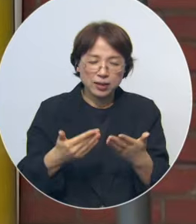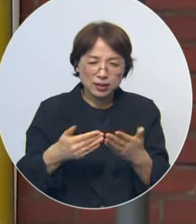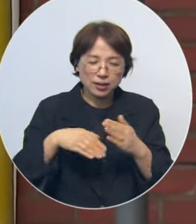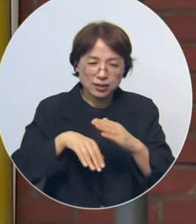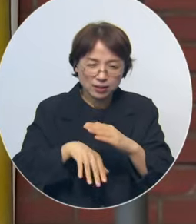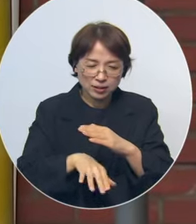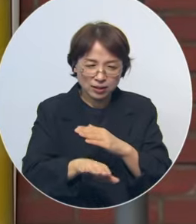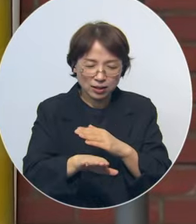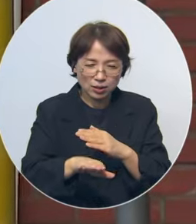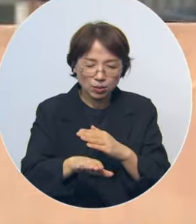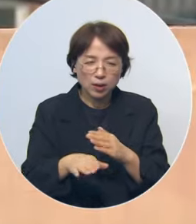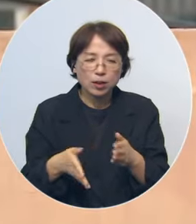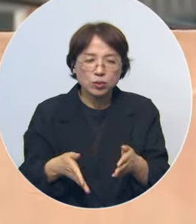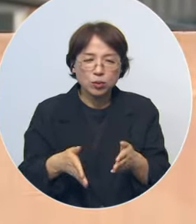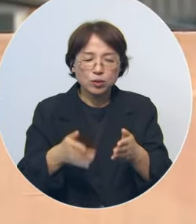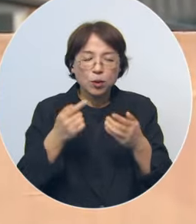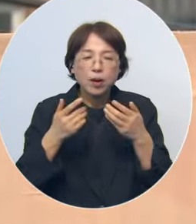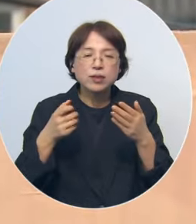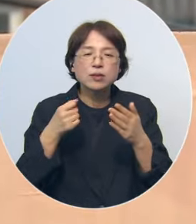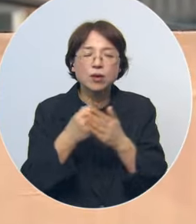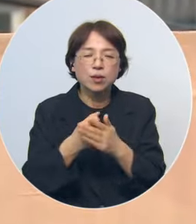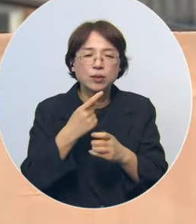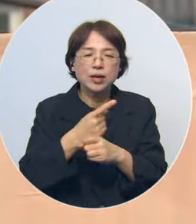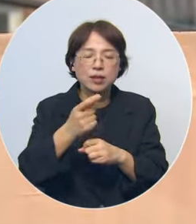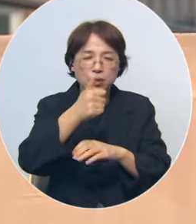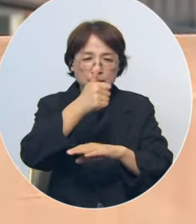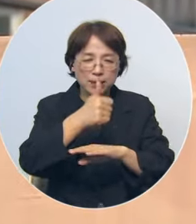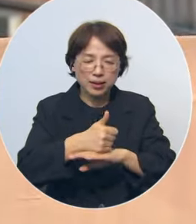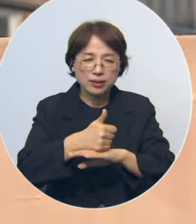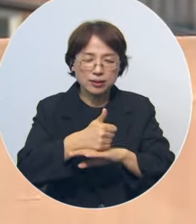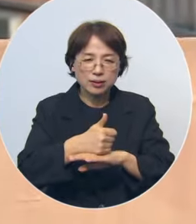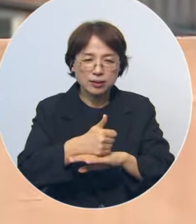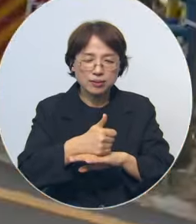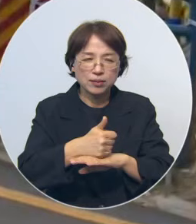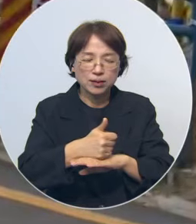대상 노선을 확정하고 내년 말쯤 철도 지하화